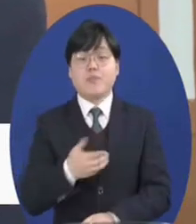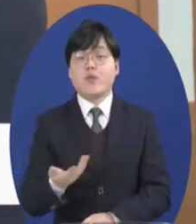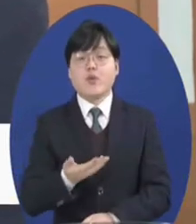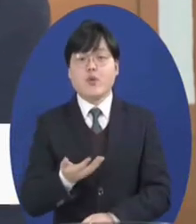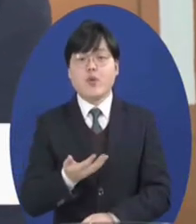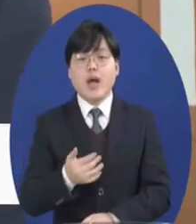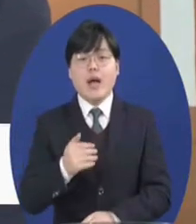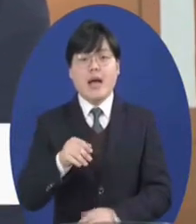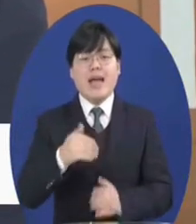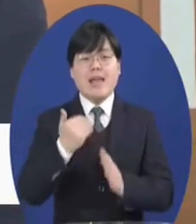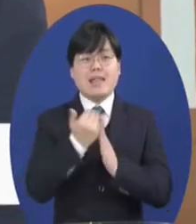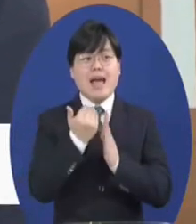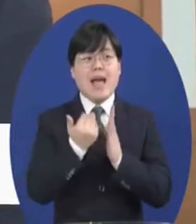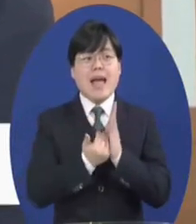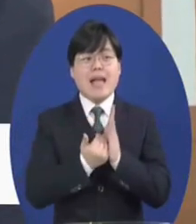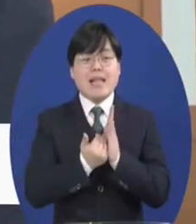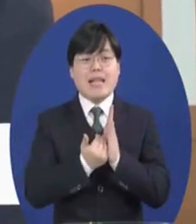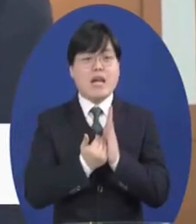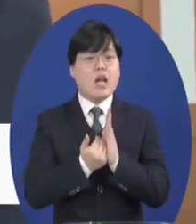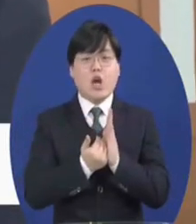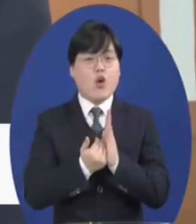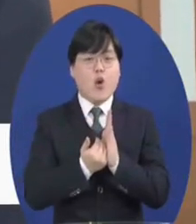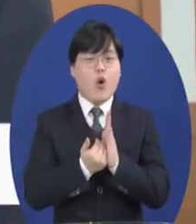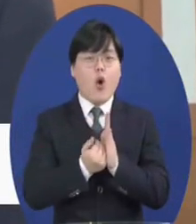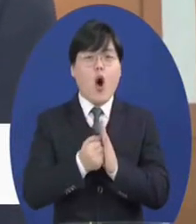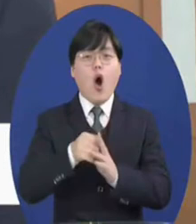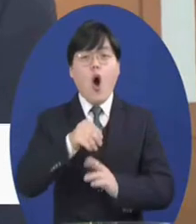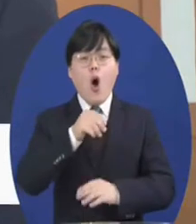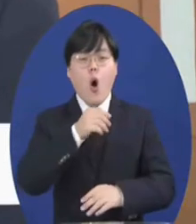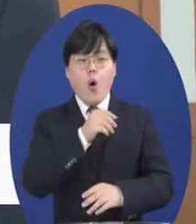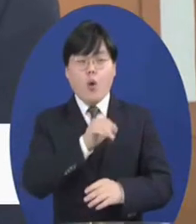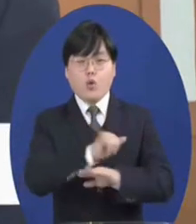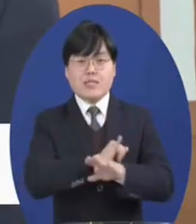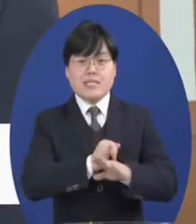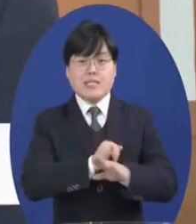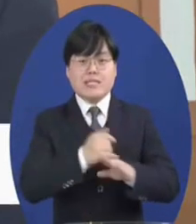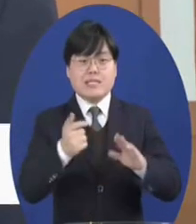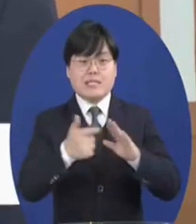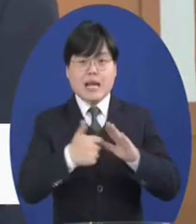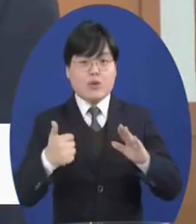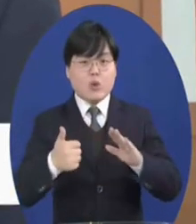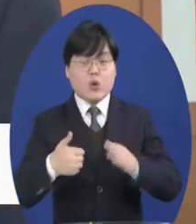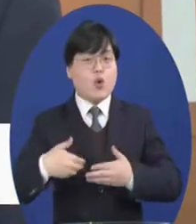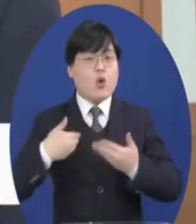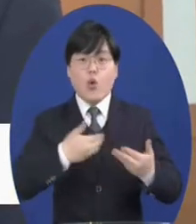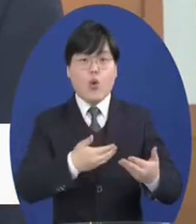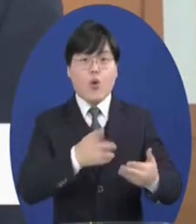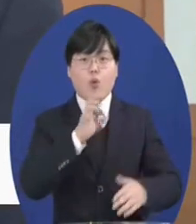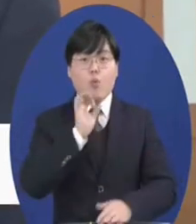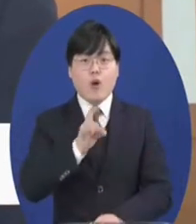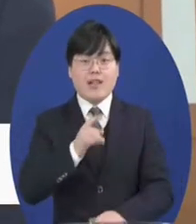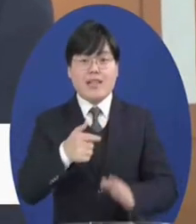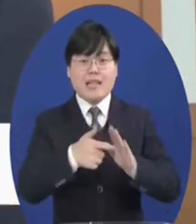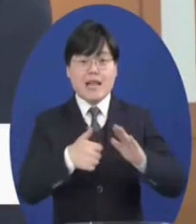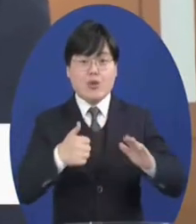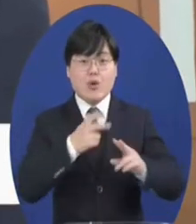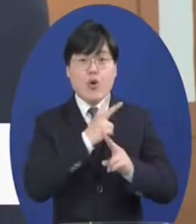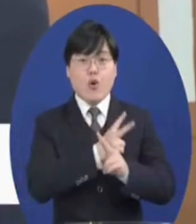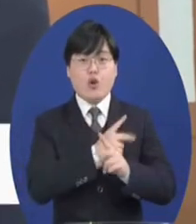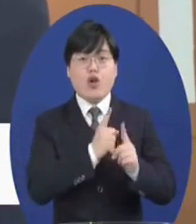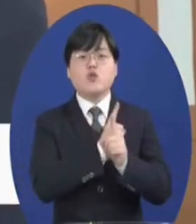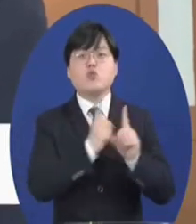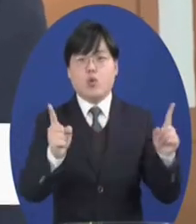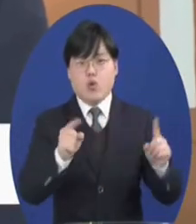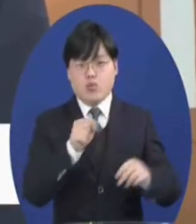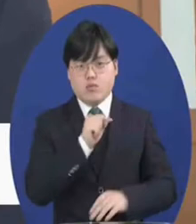одоо тайлгнахгүй за усад төлөх ёстой татврыг хуулийн дагуу ногдуулан төлөхгүй байвал тухайн хүн мэн өөрөө одоо татврын хуулийг бол